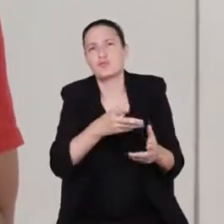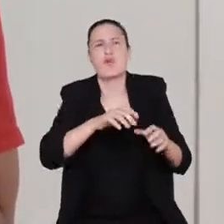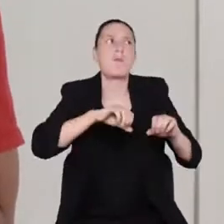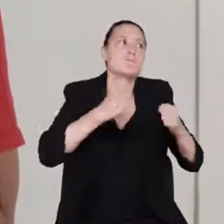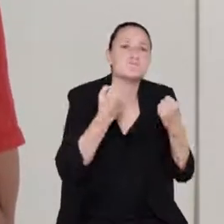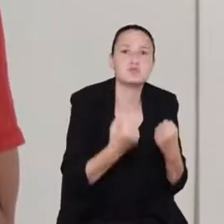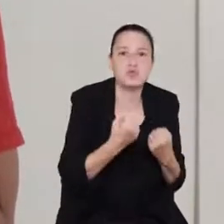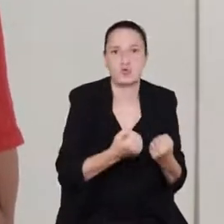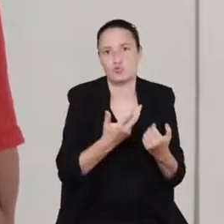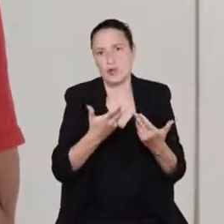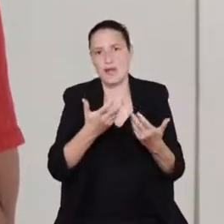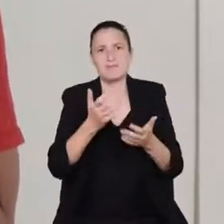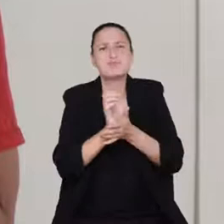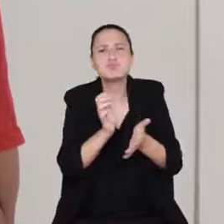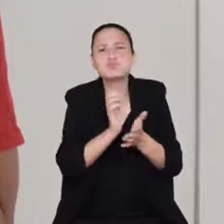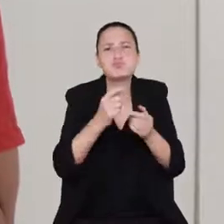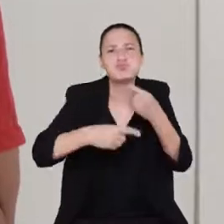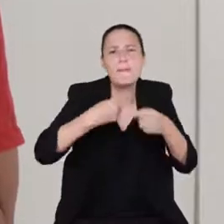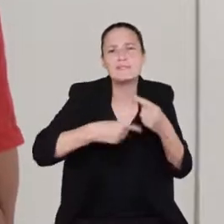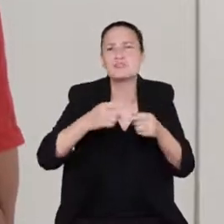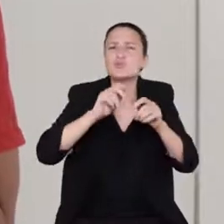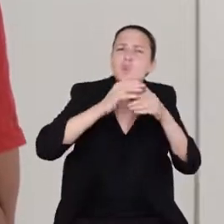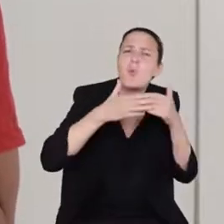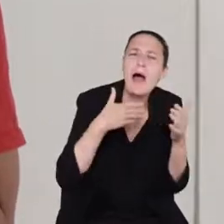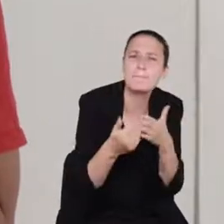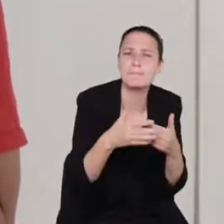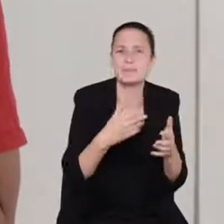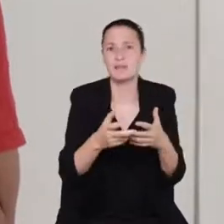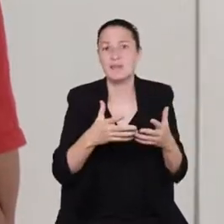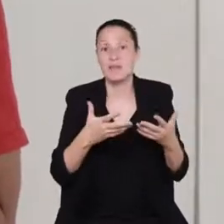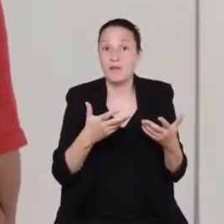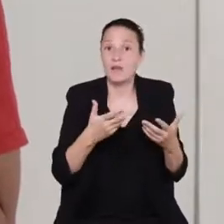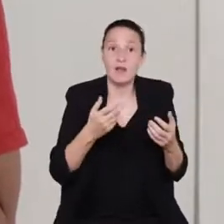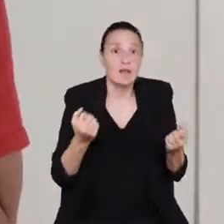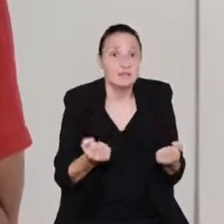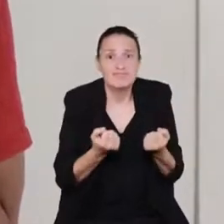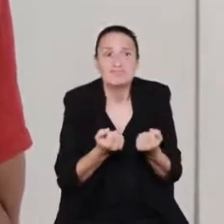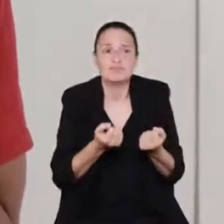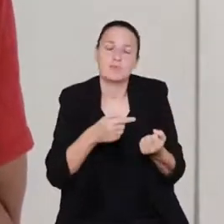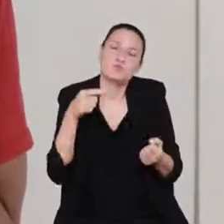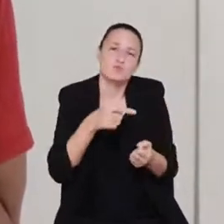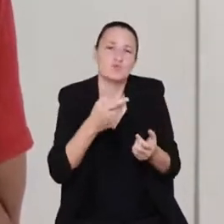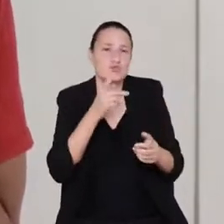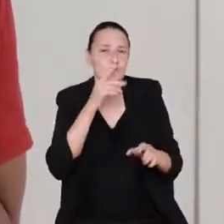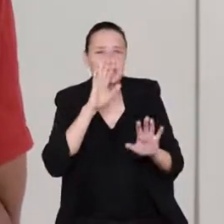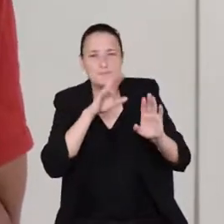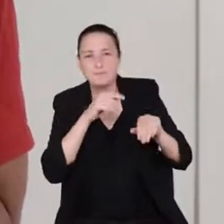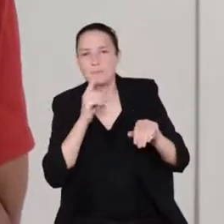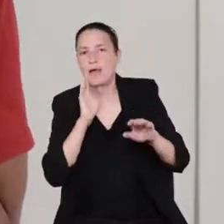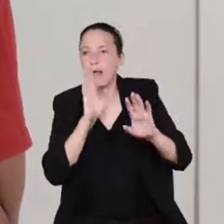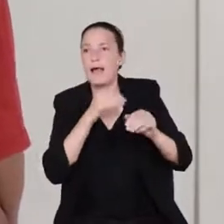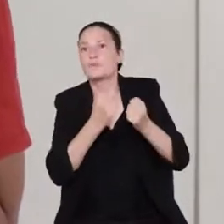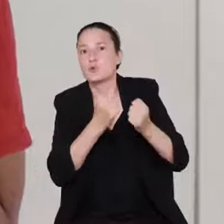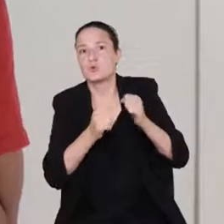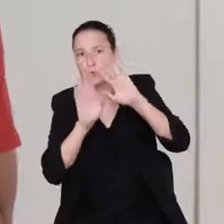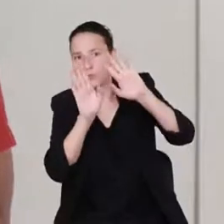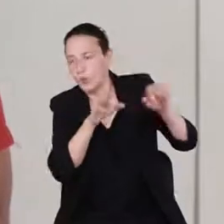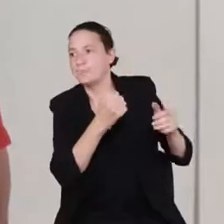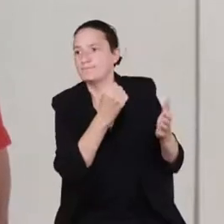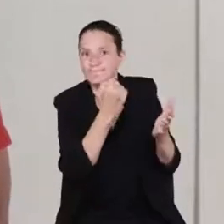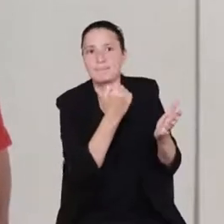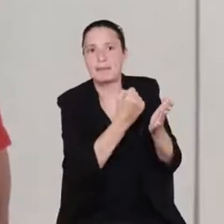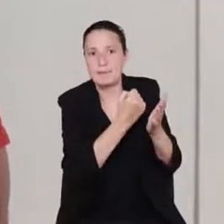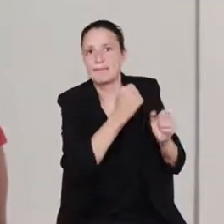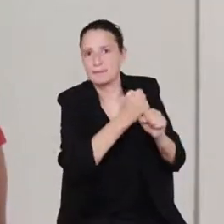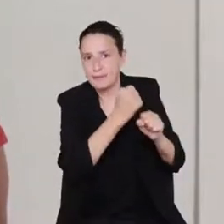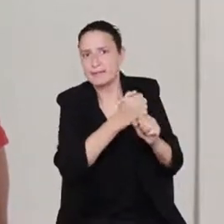przemysł słaby i tak ledwo zipie. No i musimy, prawda, przychylić, no to trudno, no musimy jakoś